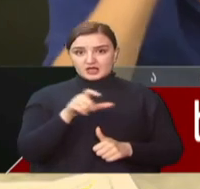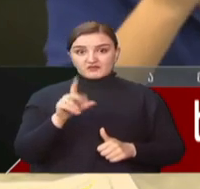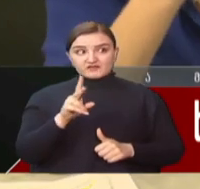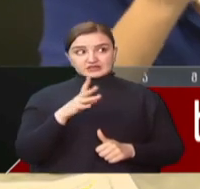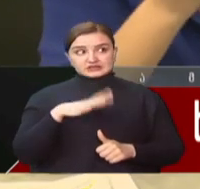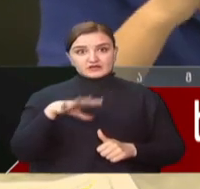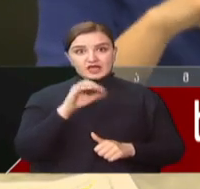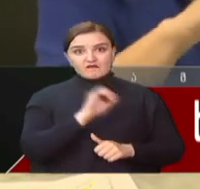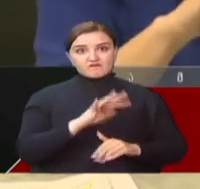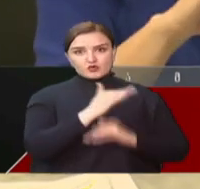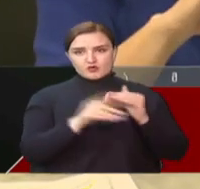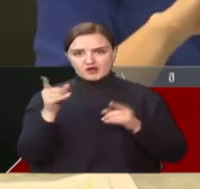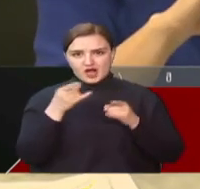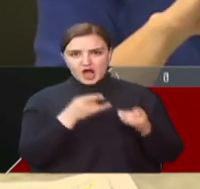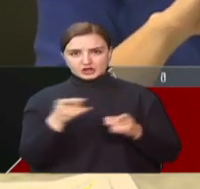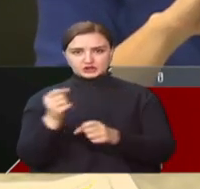ადამიანებს. თქვენ გინდათ